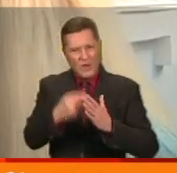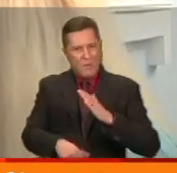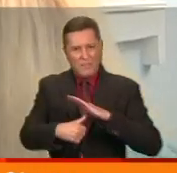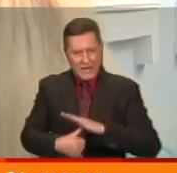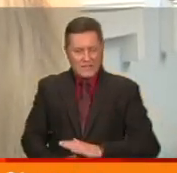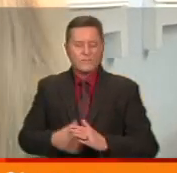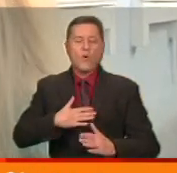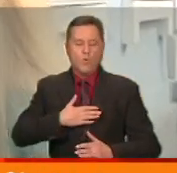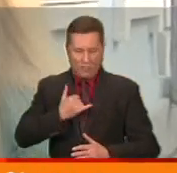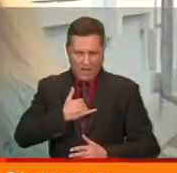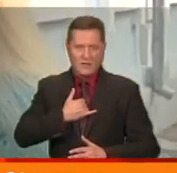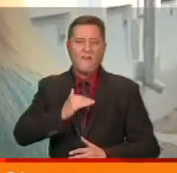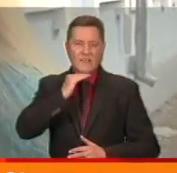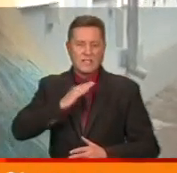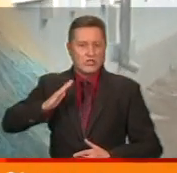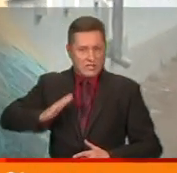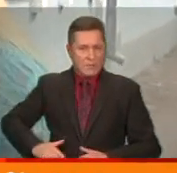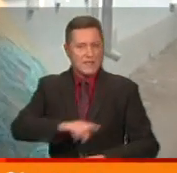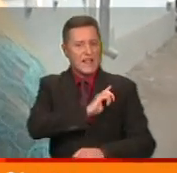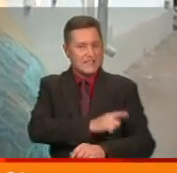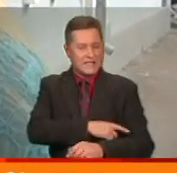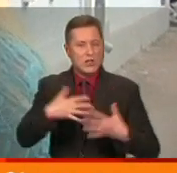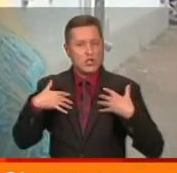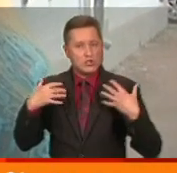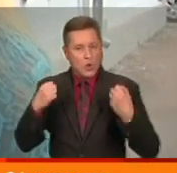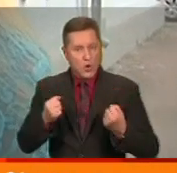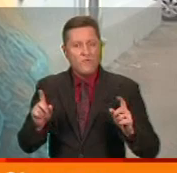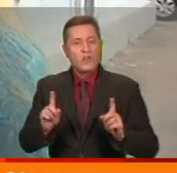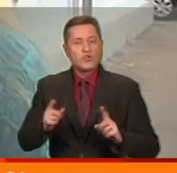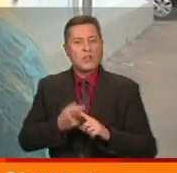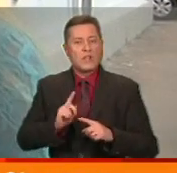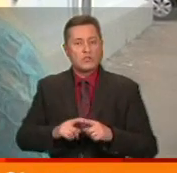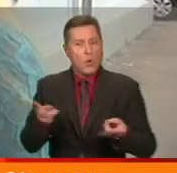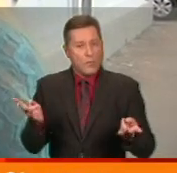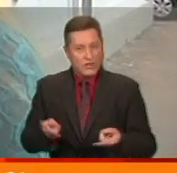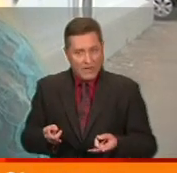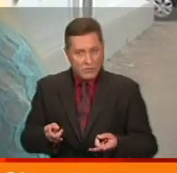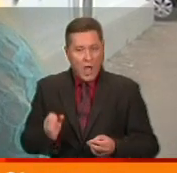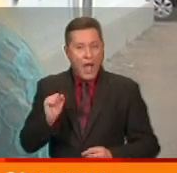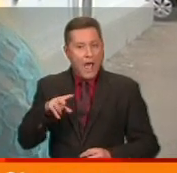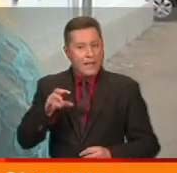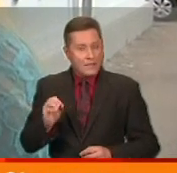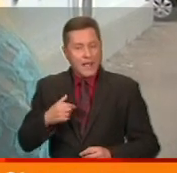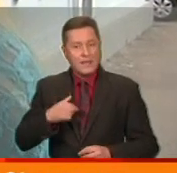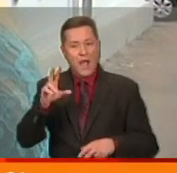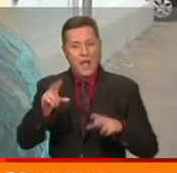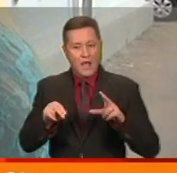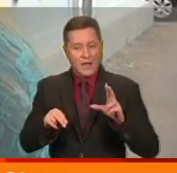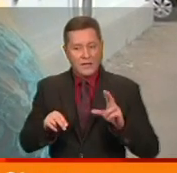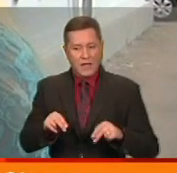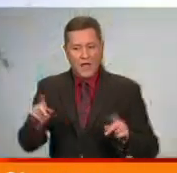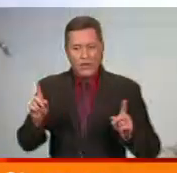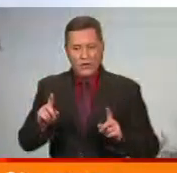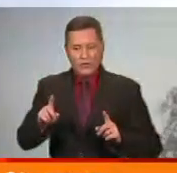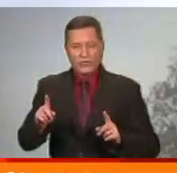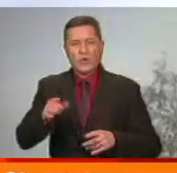вистачить і терпіння, і сил, і здоров'я, і всього іншого, що для цього потрібно. Але я гадаю, що справедливість на нашому